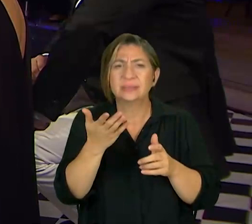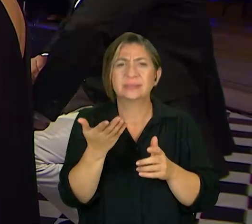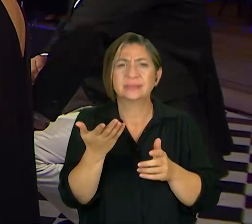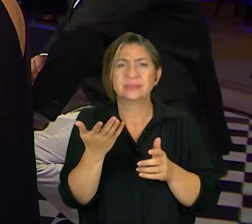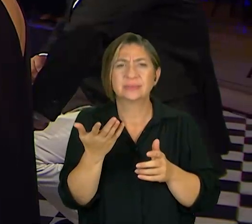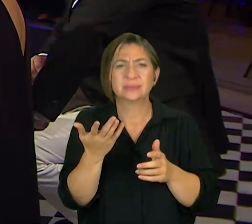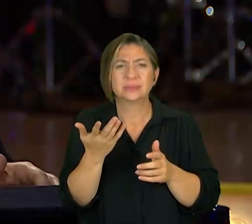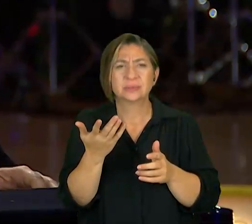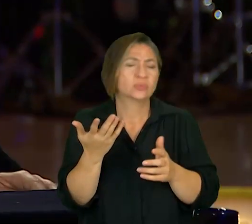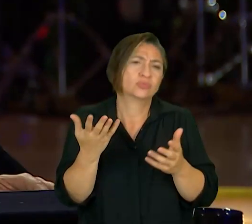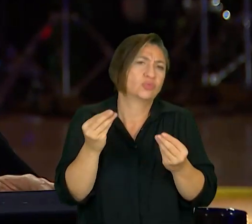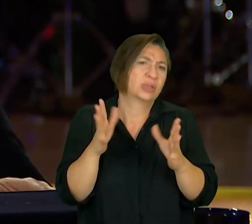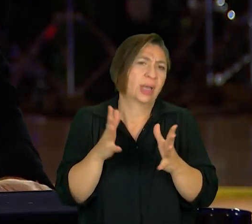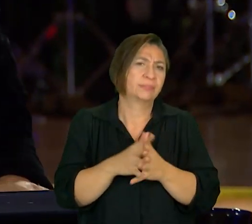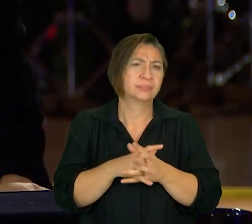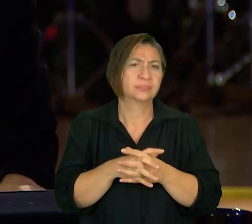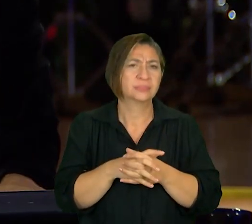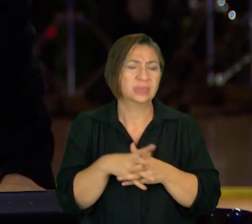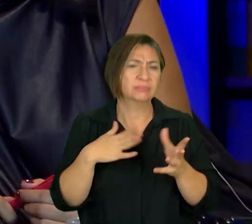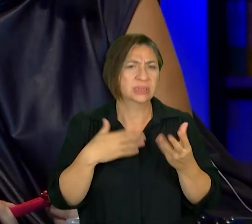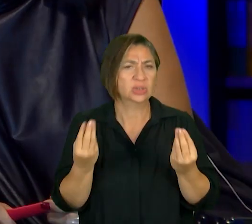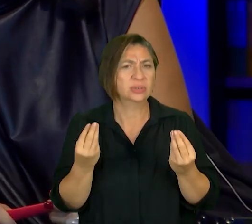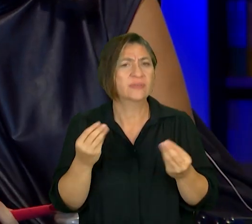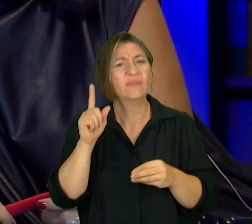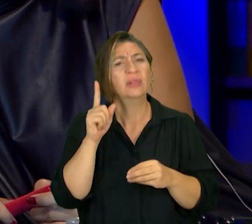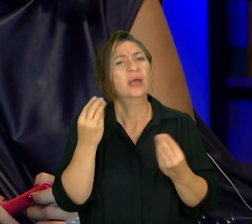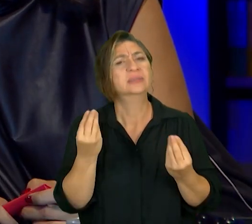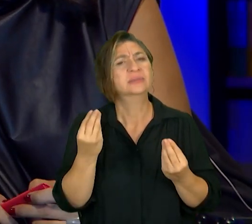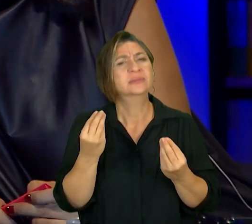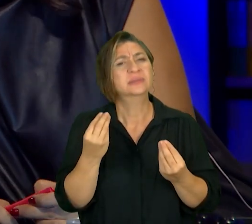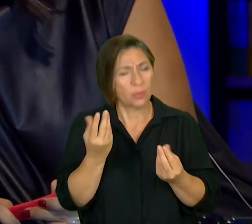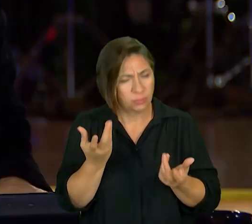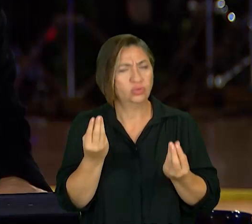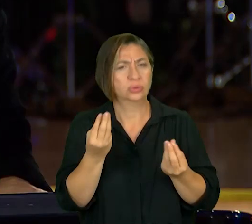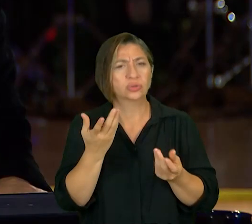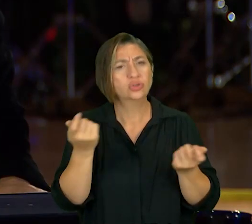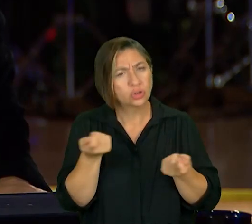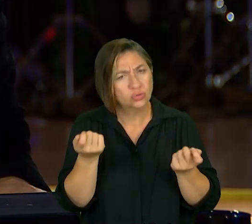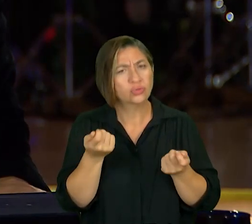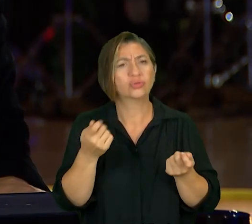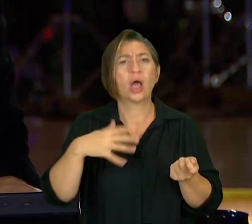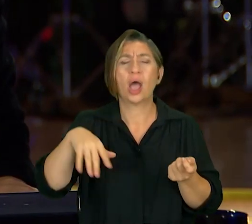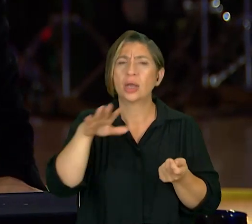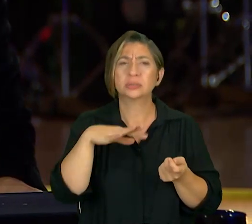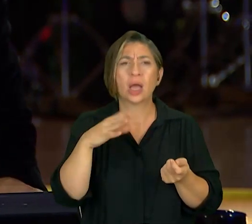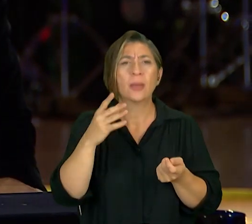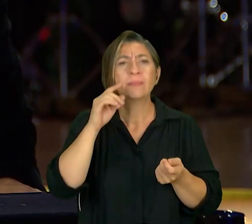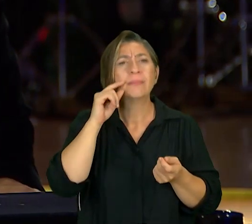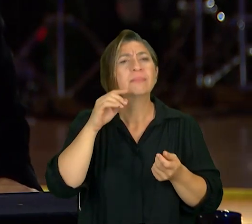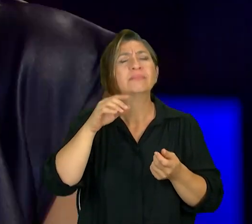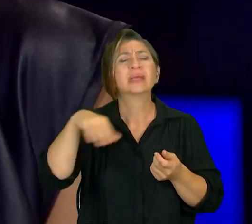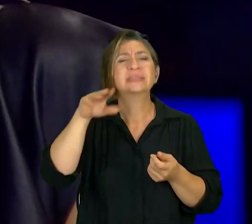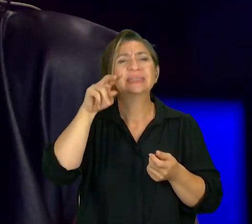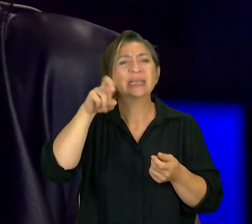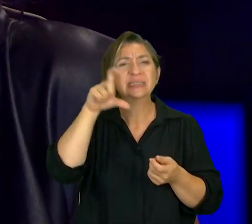yaptınız. Yani çok acayip hakikaten. Ya iyiyiz biz ya. Vallahi. Tabii ki iyisiniz canım. Yani çalışıyoruz. Herkesten çok, mesela millet şarkı yapıyor.